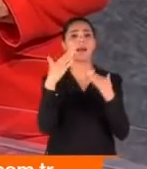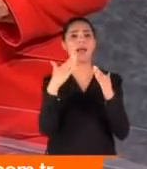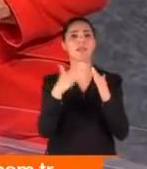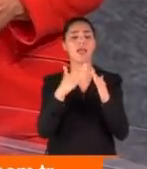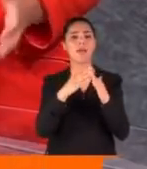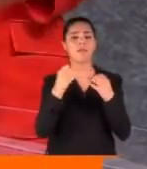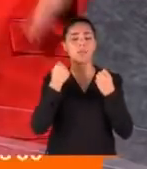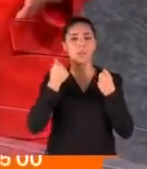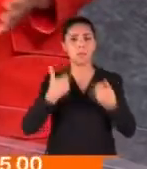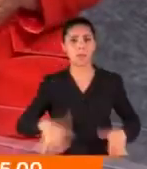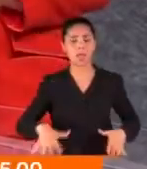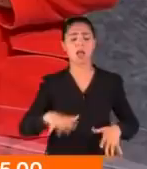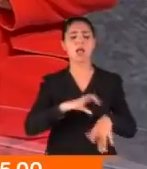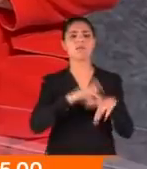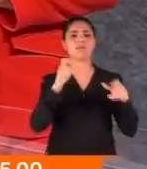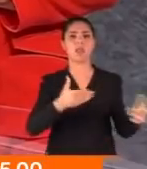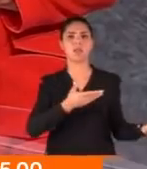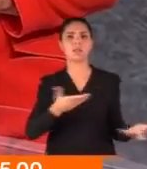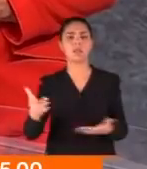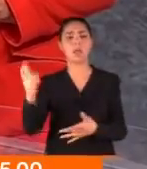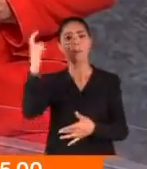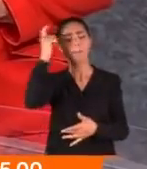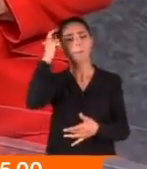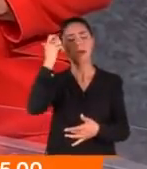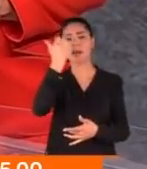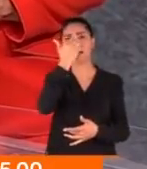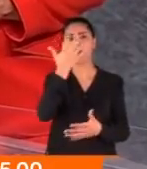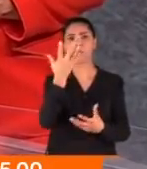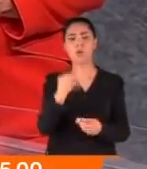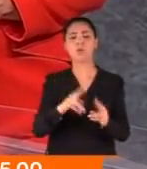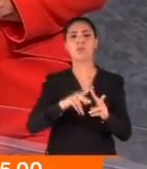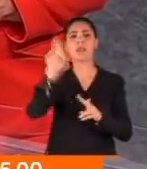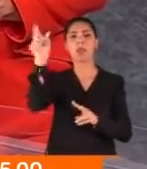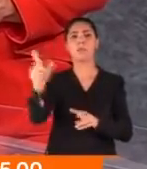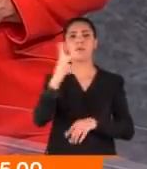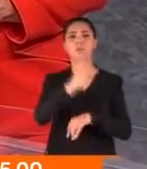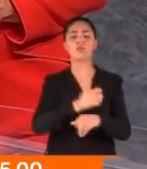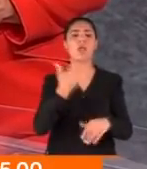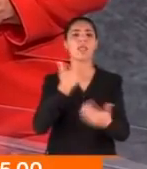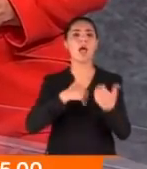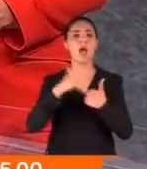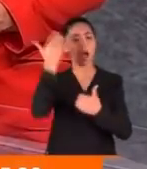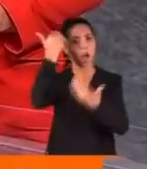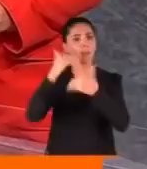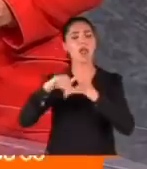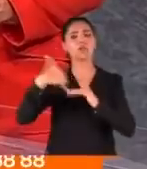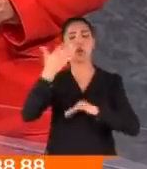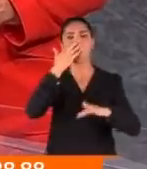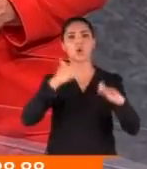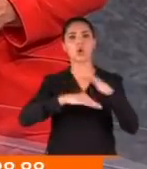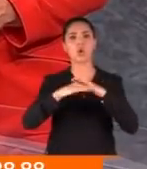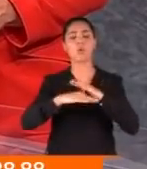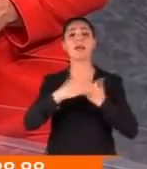aniden fenalaşarak apar topar hastaneye kaldırıldı. Beyin kanaması geçiren Akus da 3 saat süren ameliyatın ardından yoğun bakıma